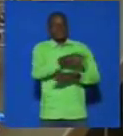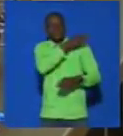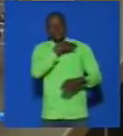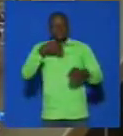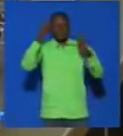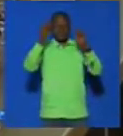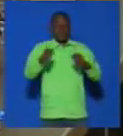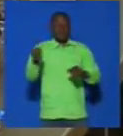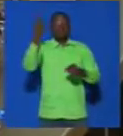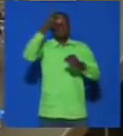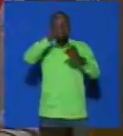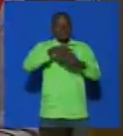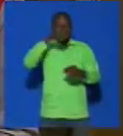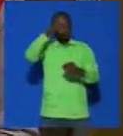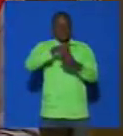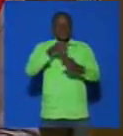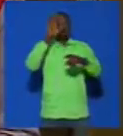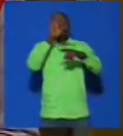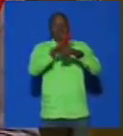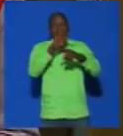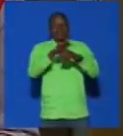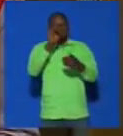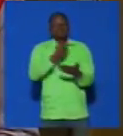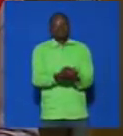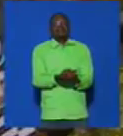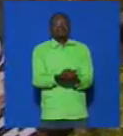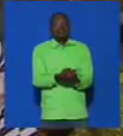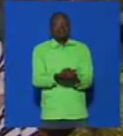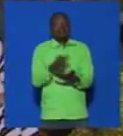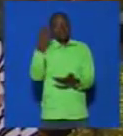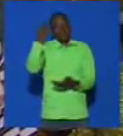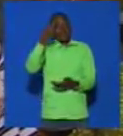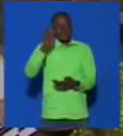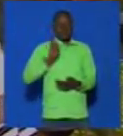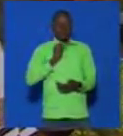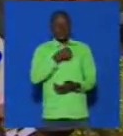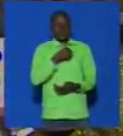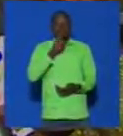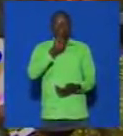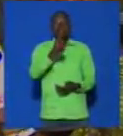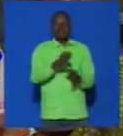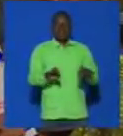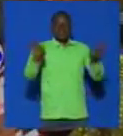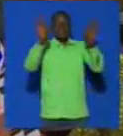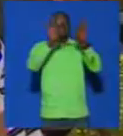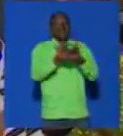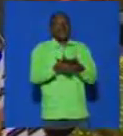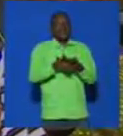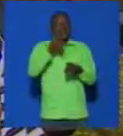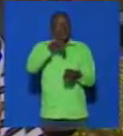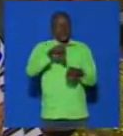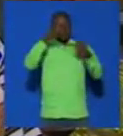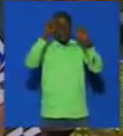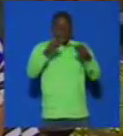pouvoir jouer leur partition dans la lutte et la prévention du phénomène donc pour nous c'est vraiment important que l'on puisse